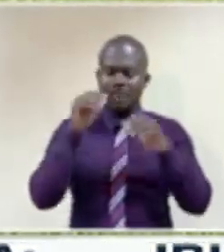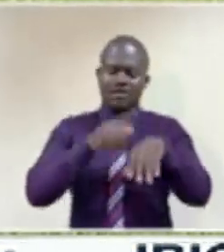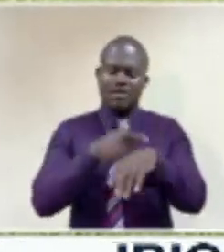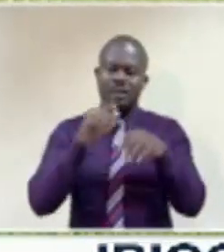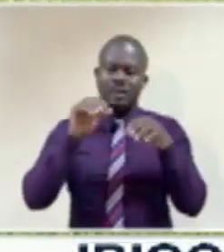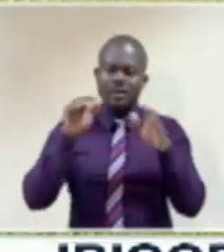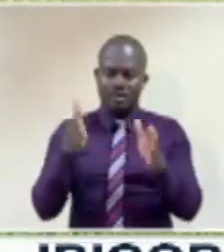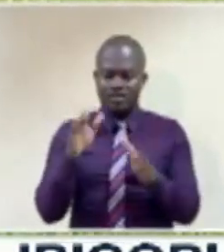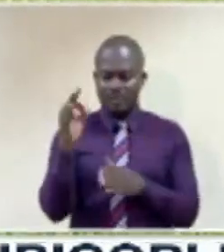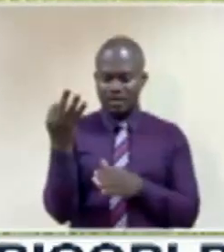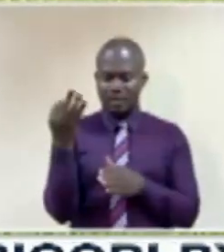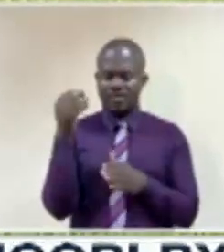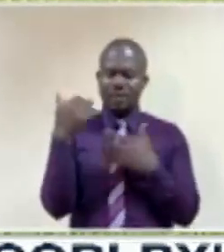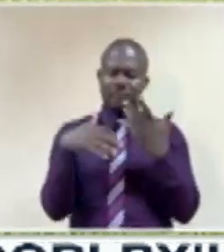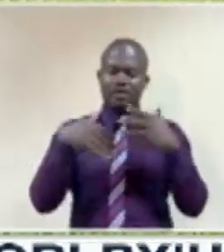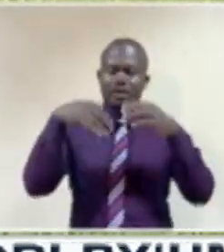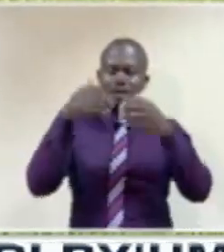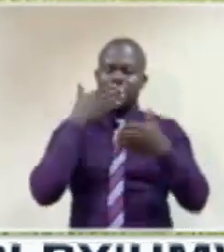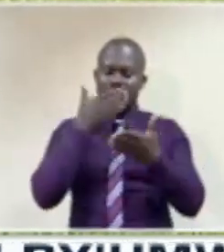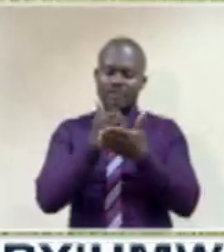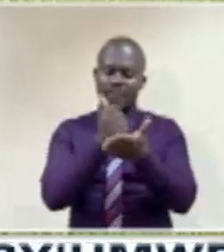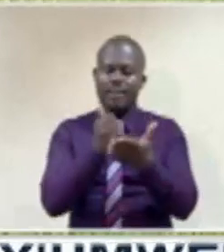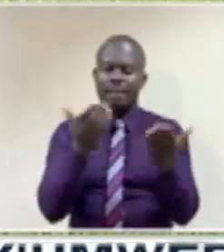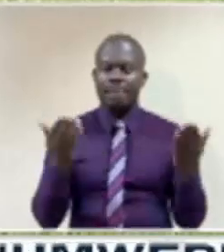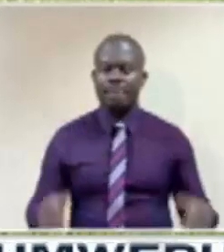eshatu. Iki ni cyo cyiza cyane iyi programu yazanye.